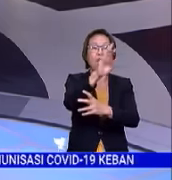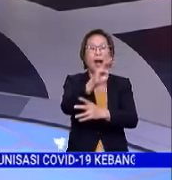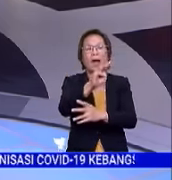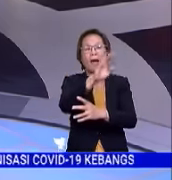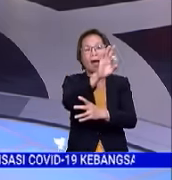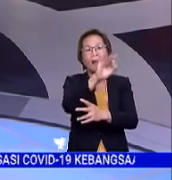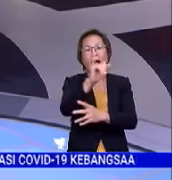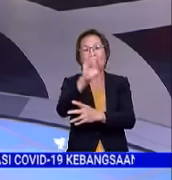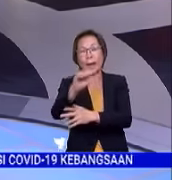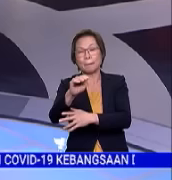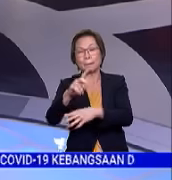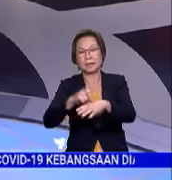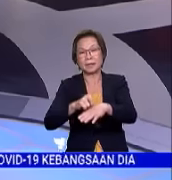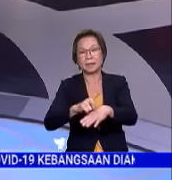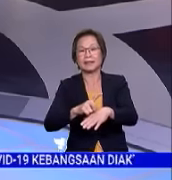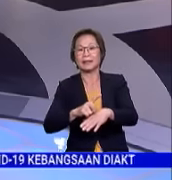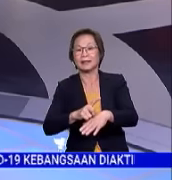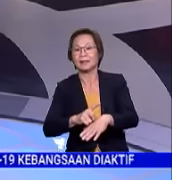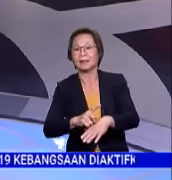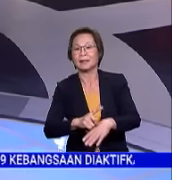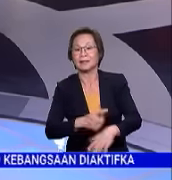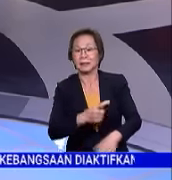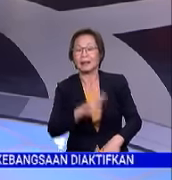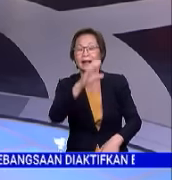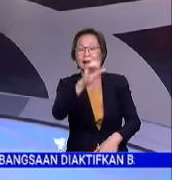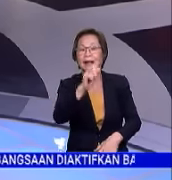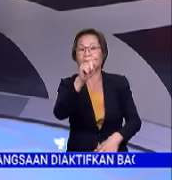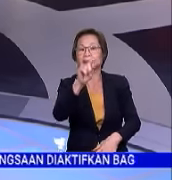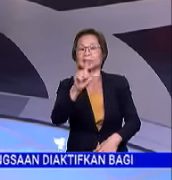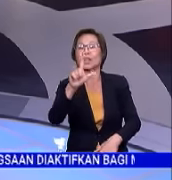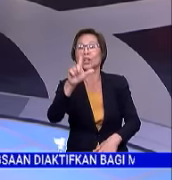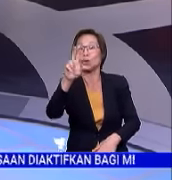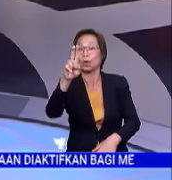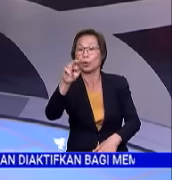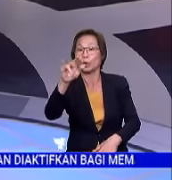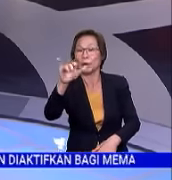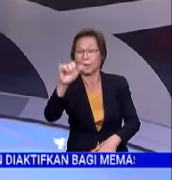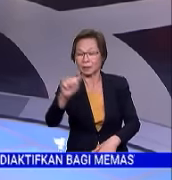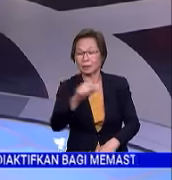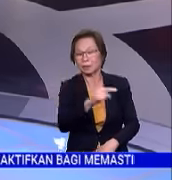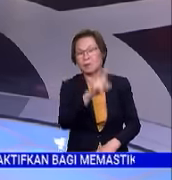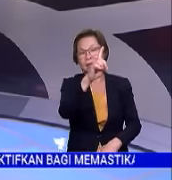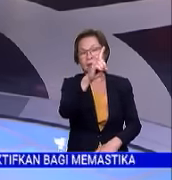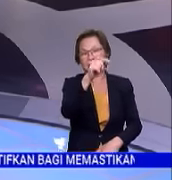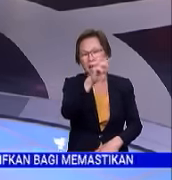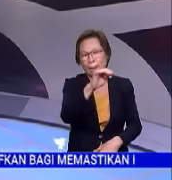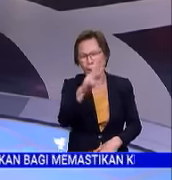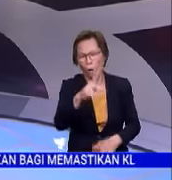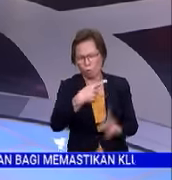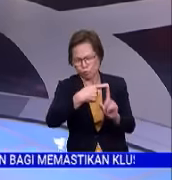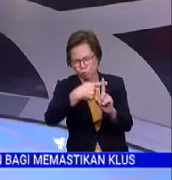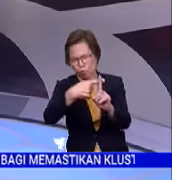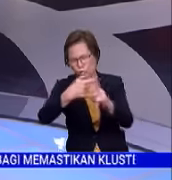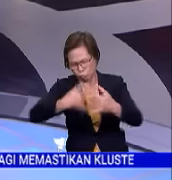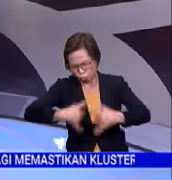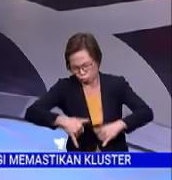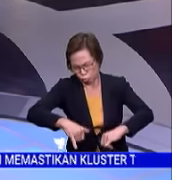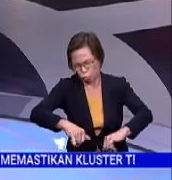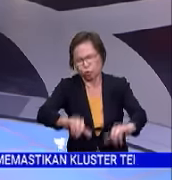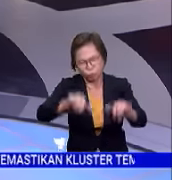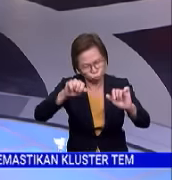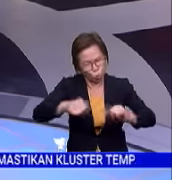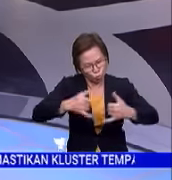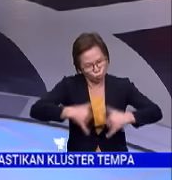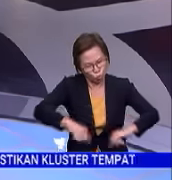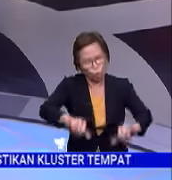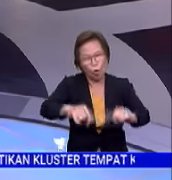di Barcelona, Catalunya. Syarifuddin atau lebih dikenali sebagai Damo, optimis mampu meneruskan momentum